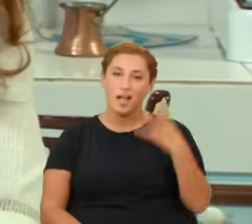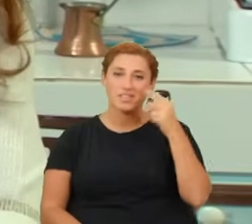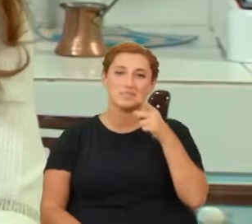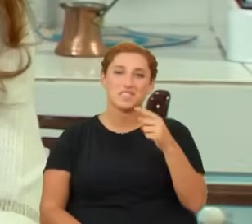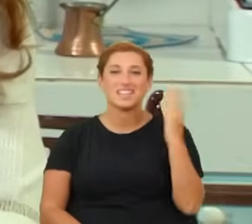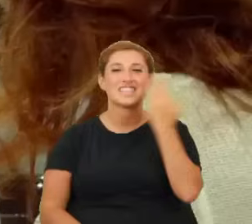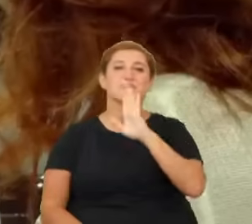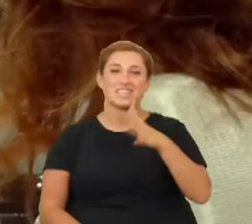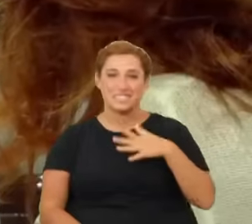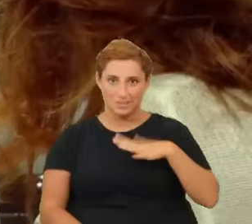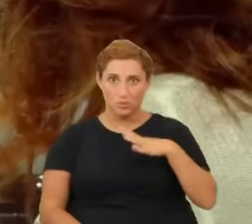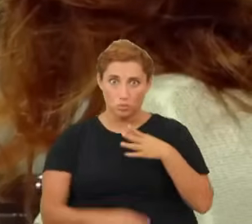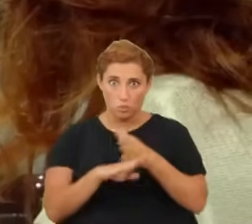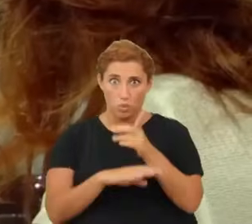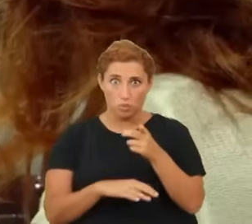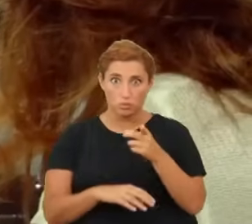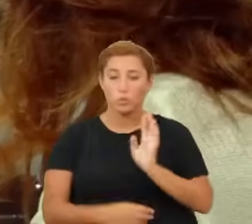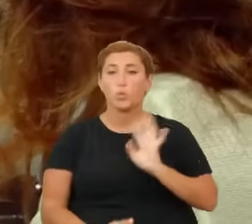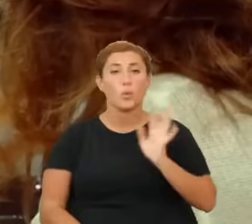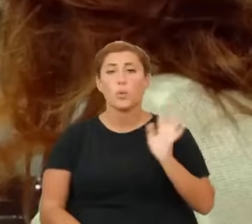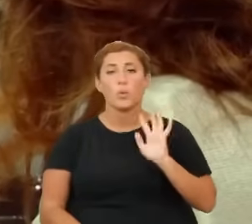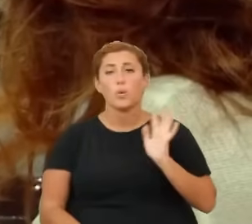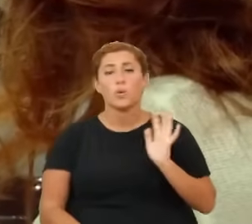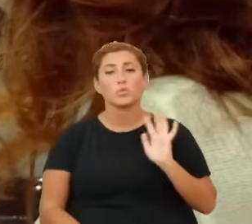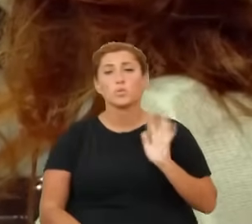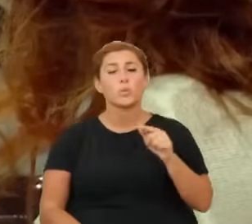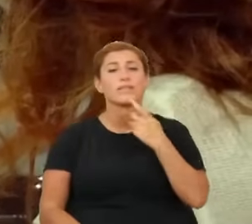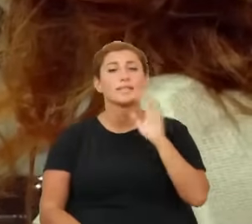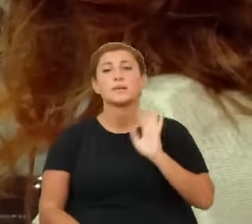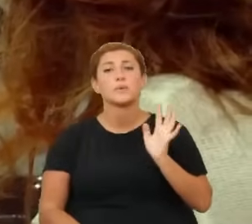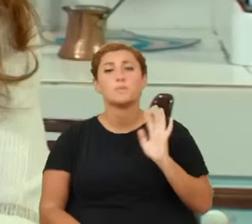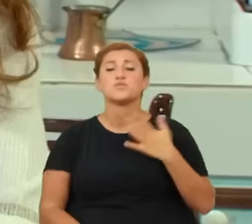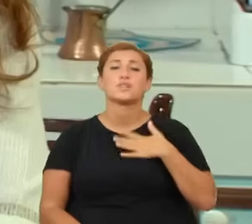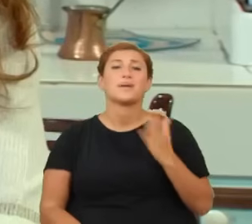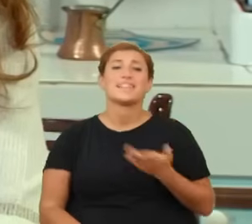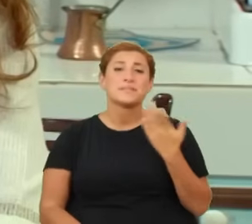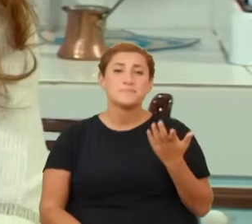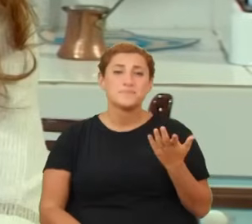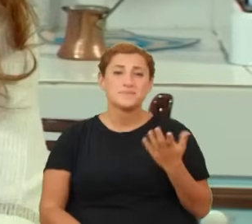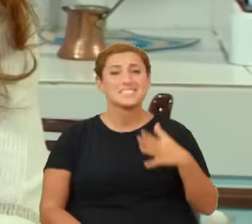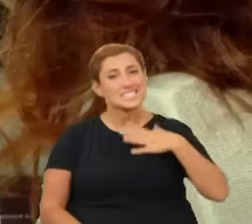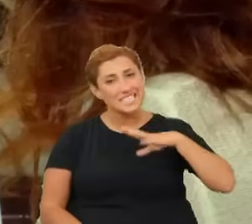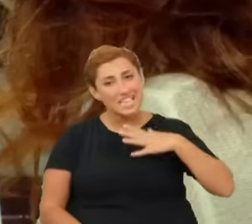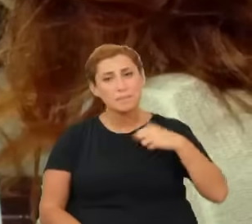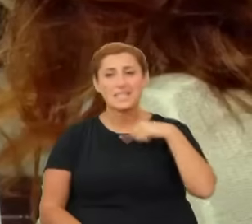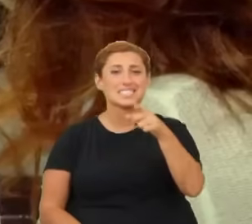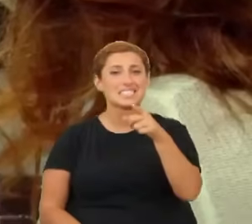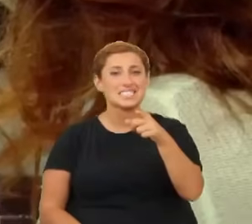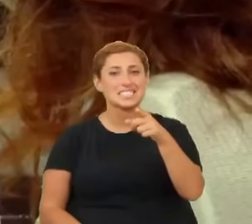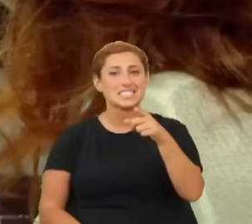Anladım. Sen gitmeyelim istiyorsun. Doğru mu? Yok yok. Hayır yok. Onu demek istemiyorum canım. Hani isterseniz ben